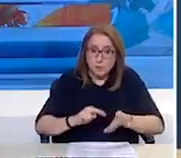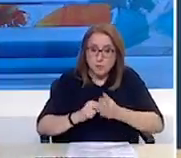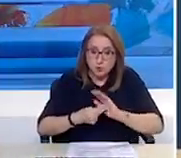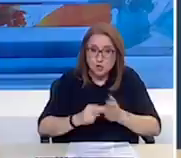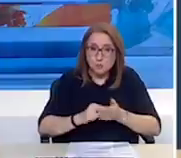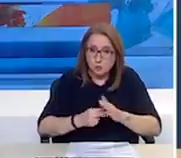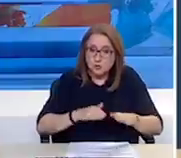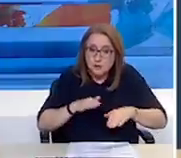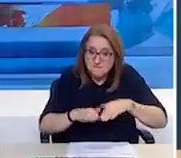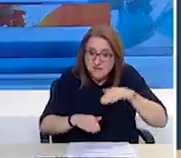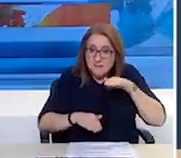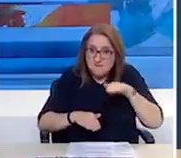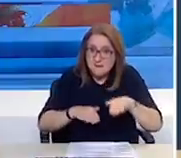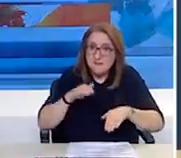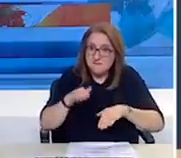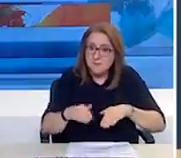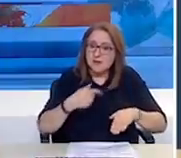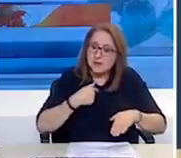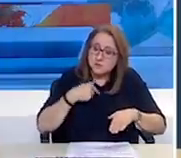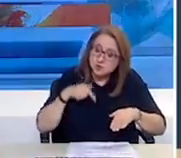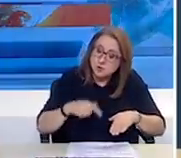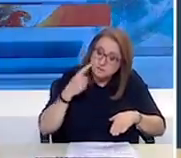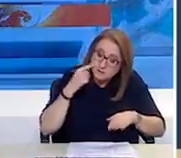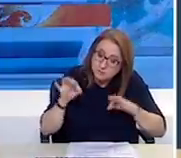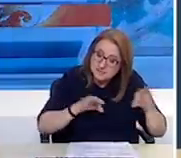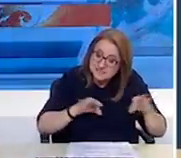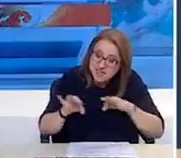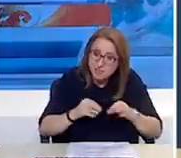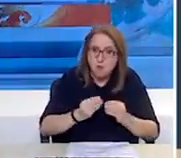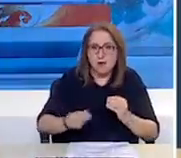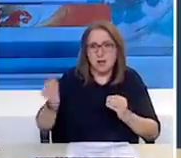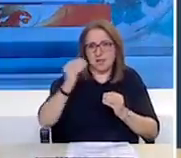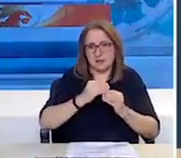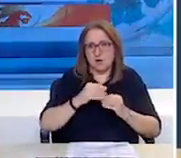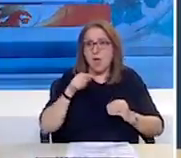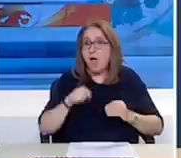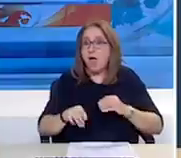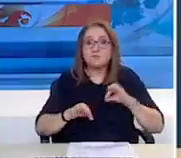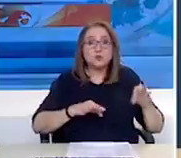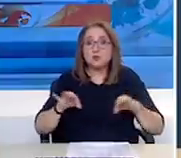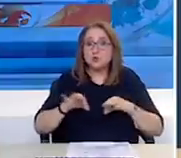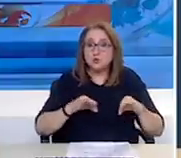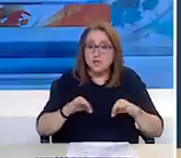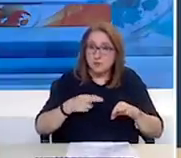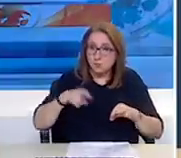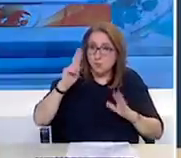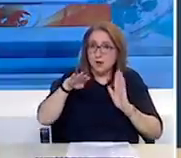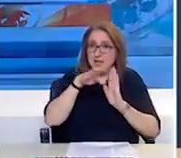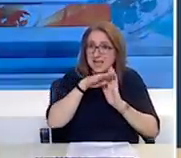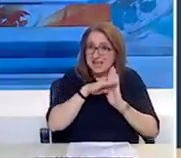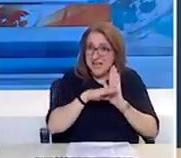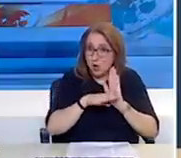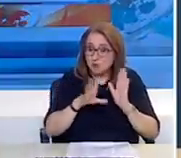εξαντλούμε όλα τα πιθανά σενάρια και εφαρμόζουμε το καλύτερο σχέδιο. Το σχέδιο αυτό βασίζεται στέρεα επάνω στους κανόνες